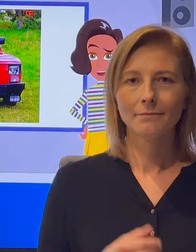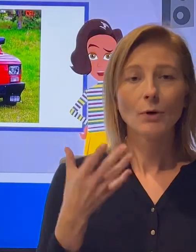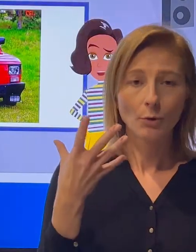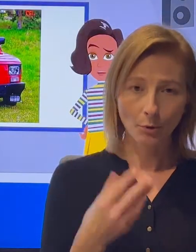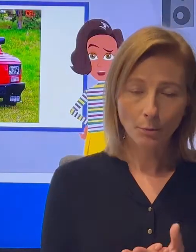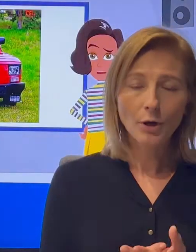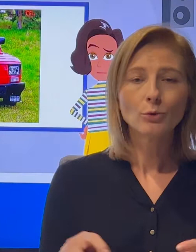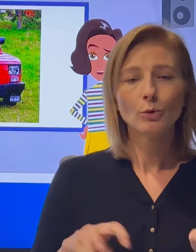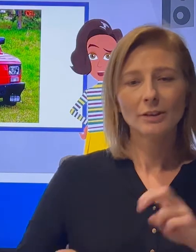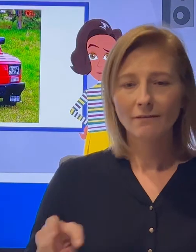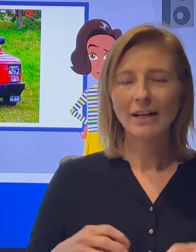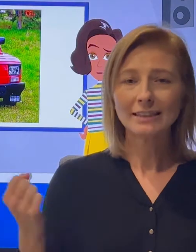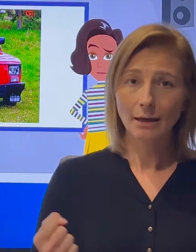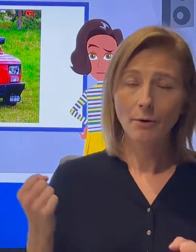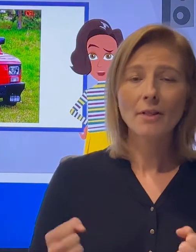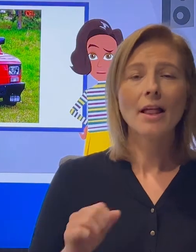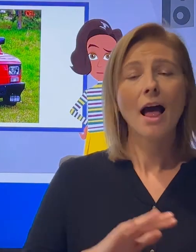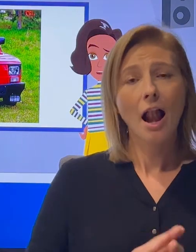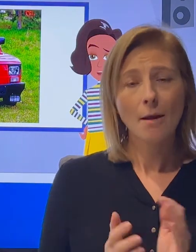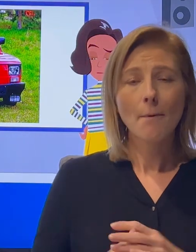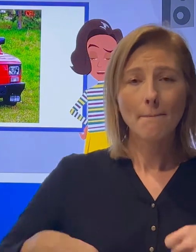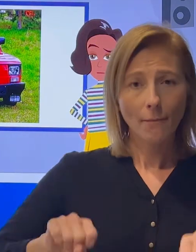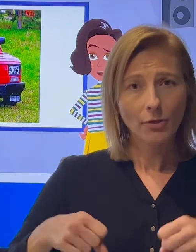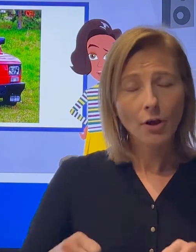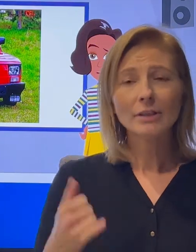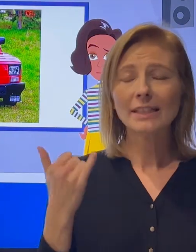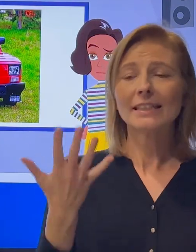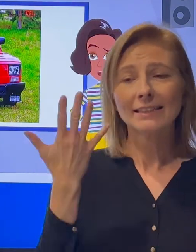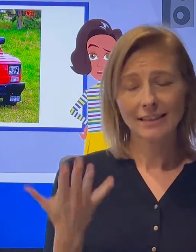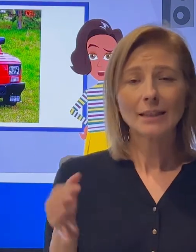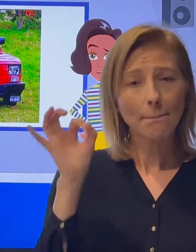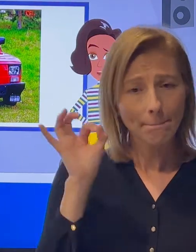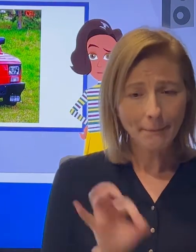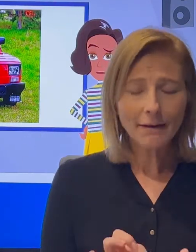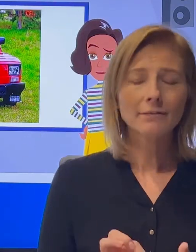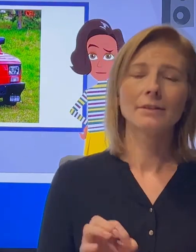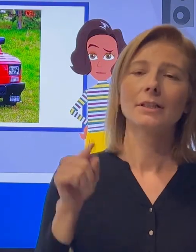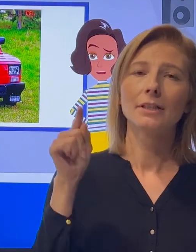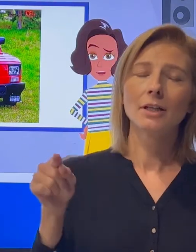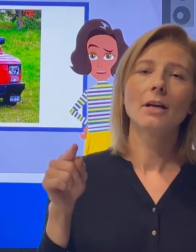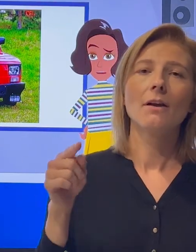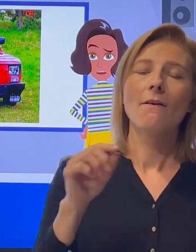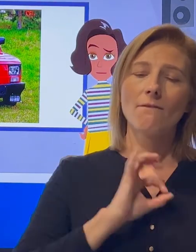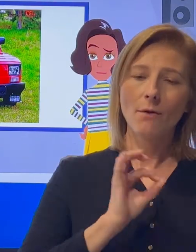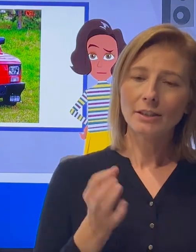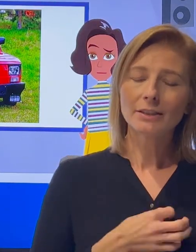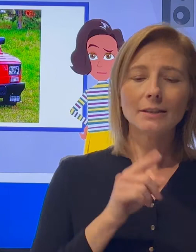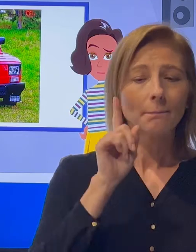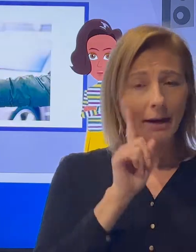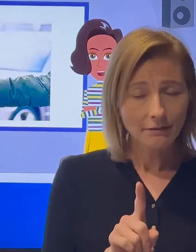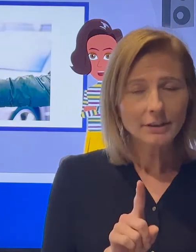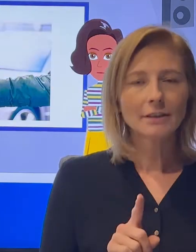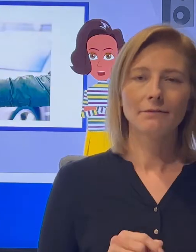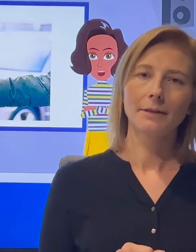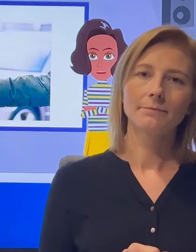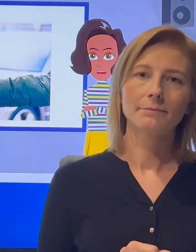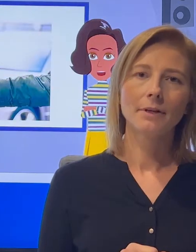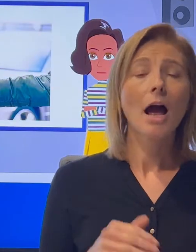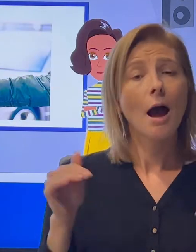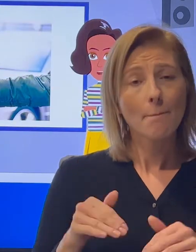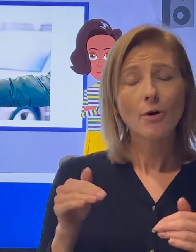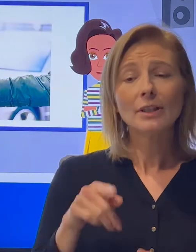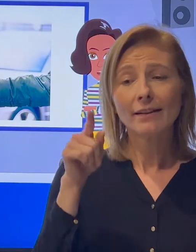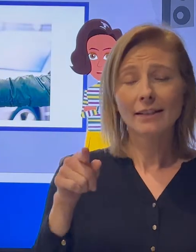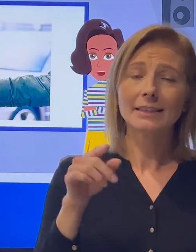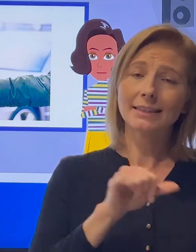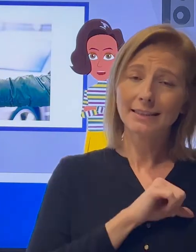Kupujesz używany samochód albo motocykl i chcesz upewnić się, czy dane, które podaje właściciel, są prawdziwe. A może sprzedajesz